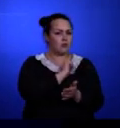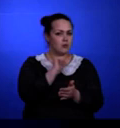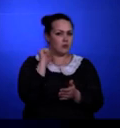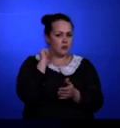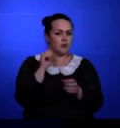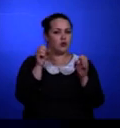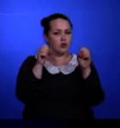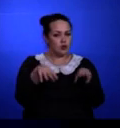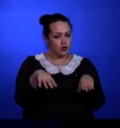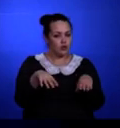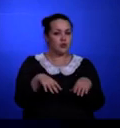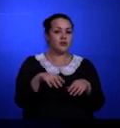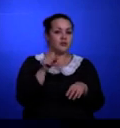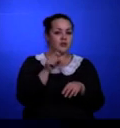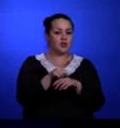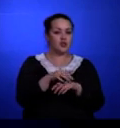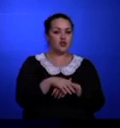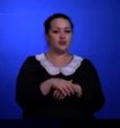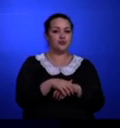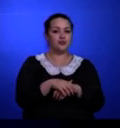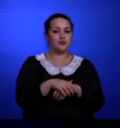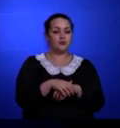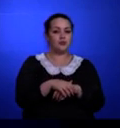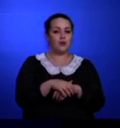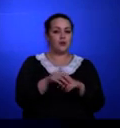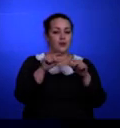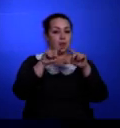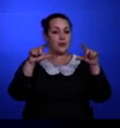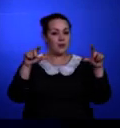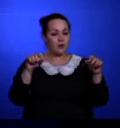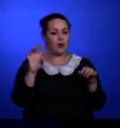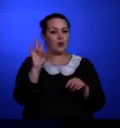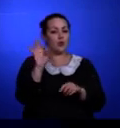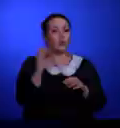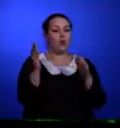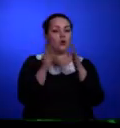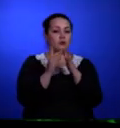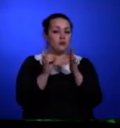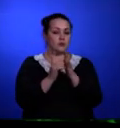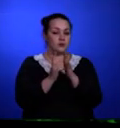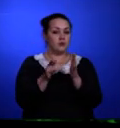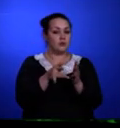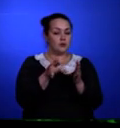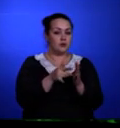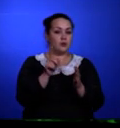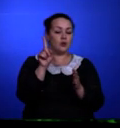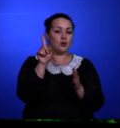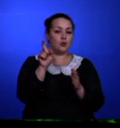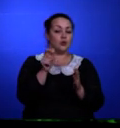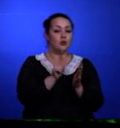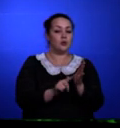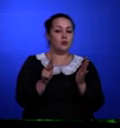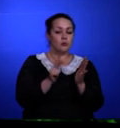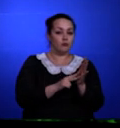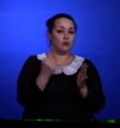пара решайте и наши задачки и наши примеры но домашнее задание страничка 178